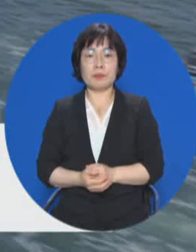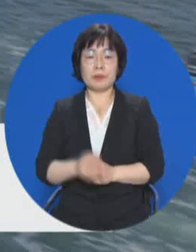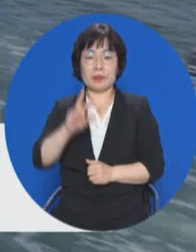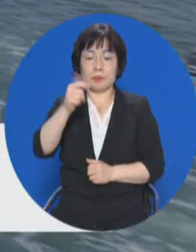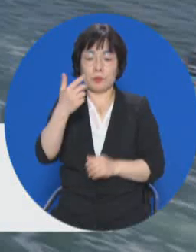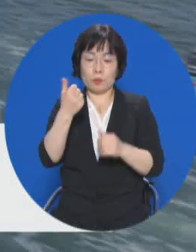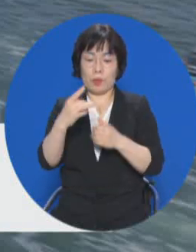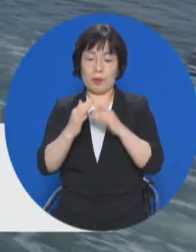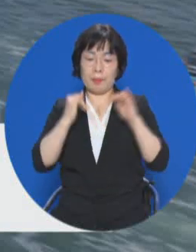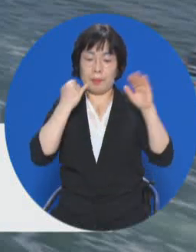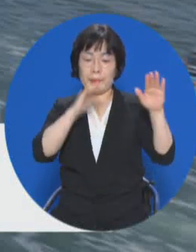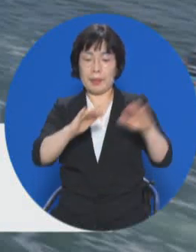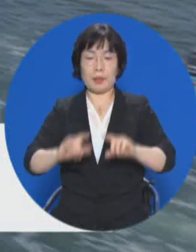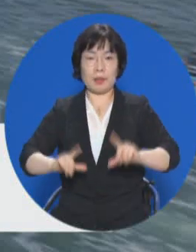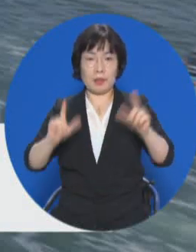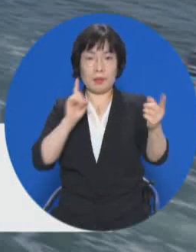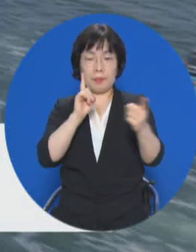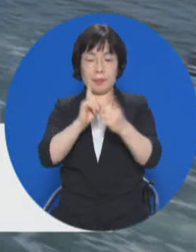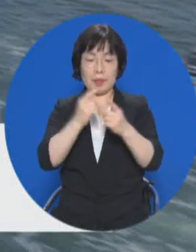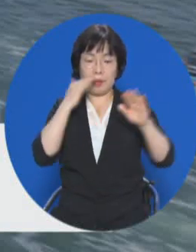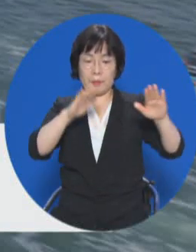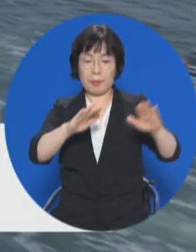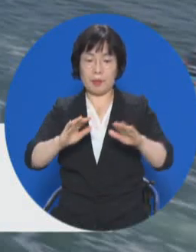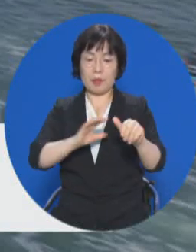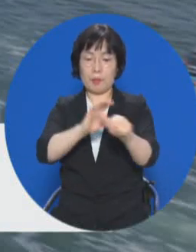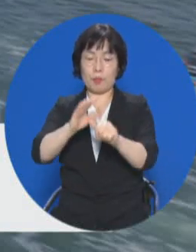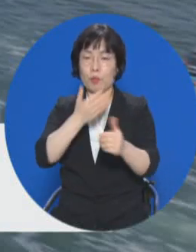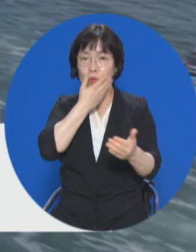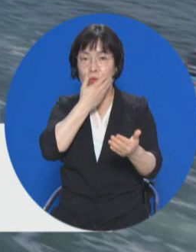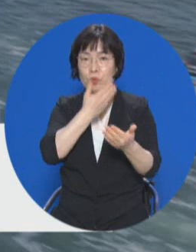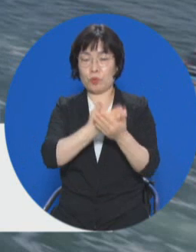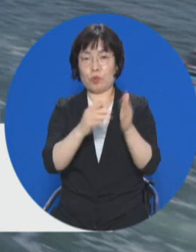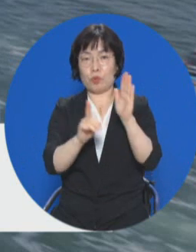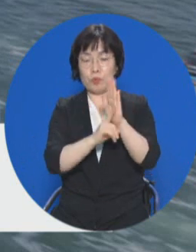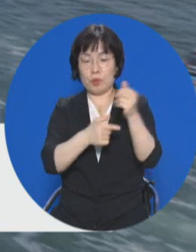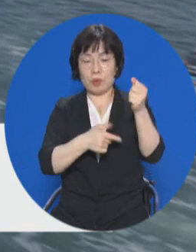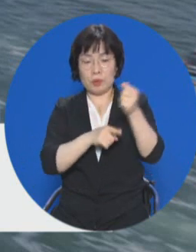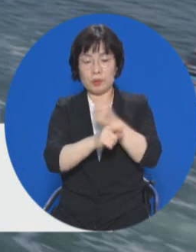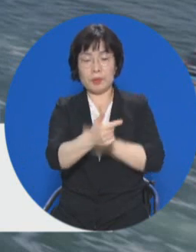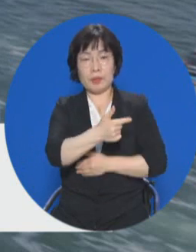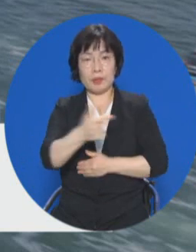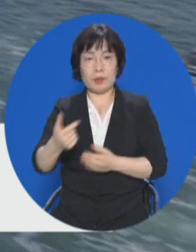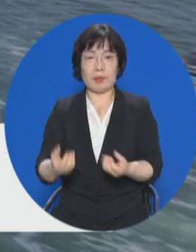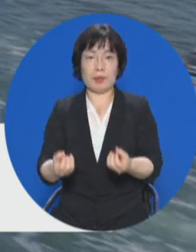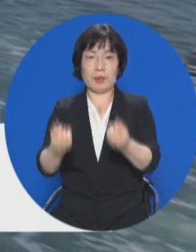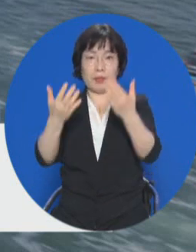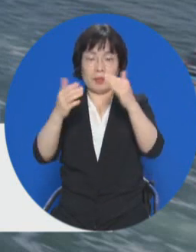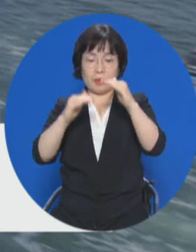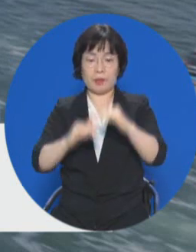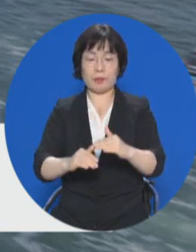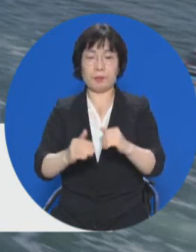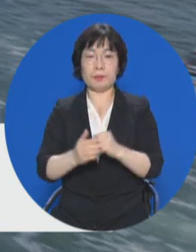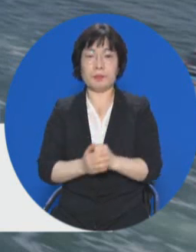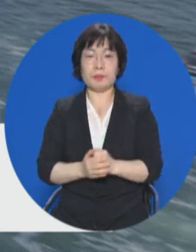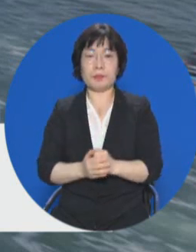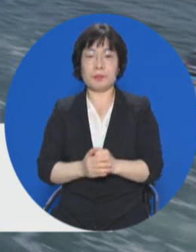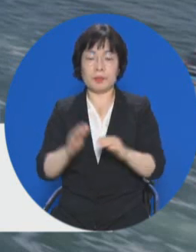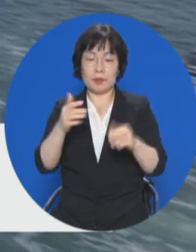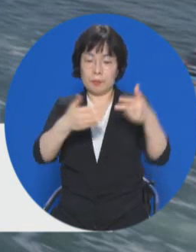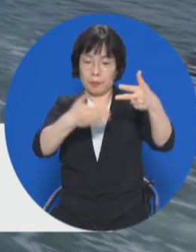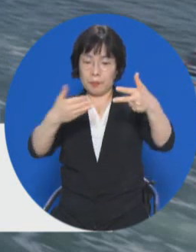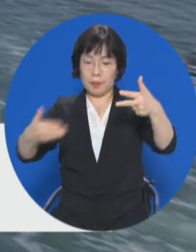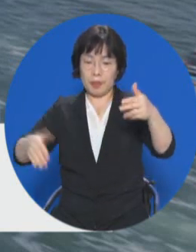26회 바다의 날을 맞아 지역에서는 해양 생태 보존의 중요성을 알리는 의미 있는 자리가 마련됐습니다. 특히 최근